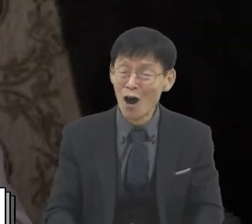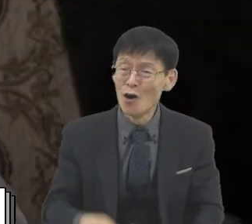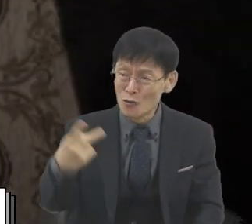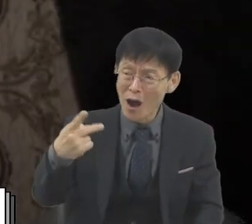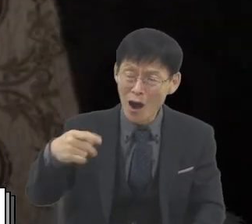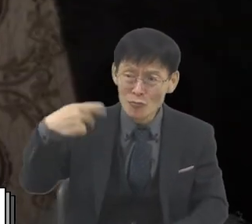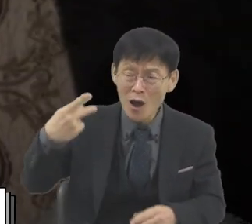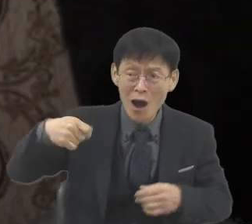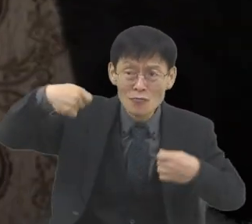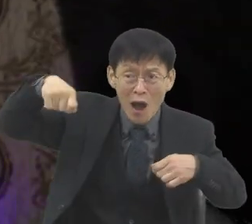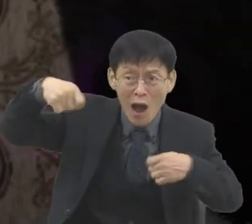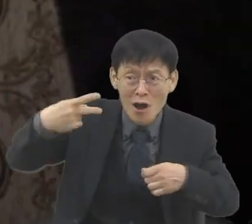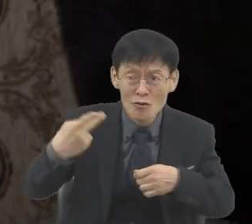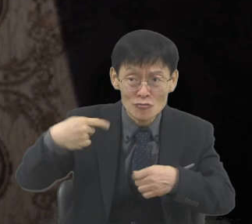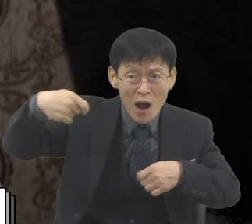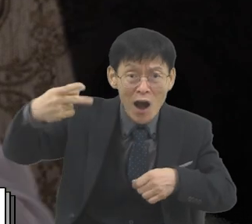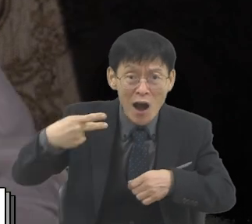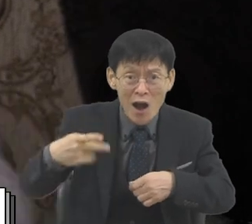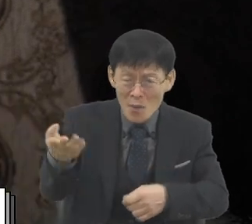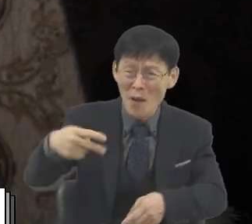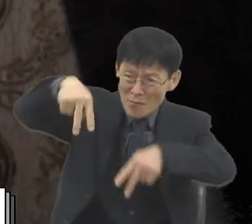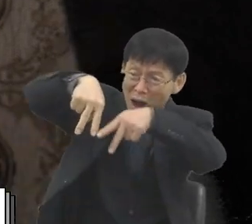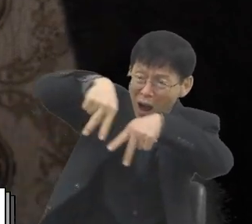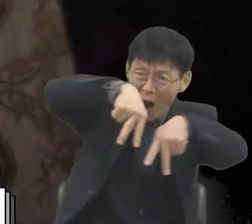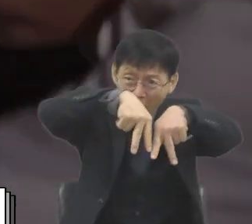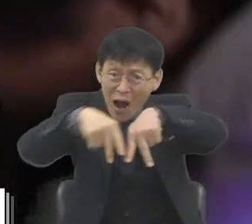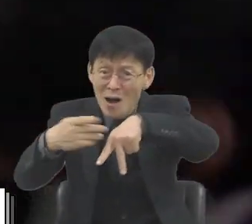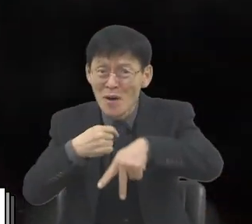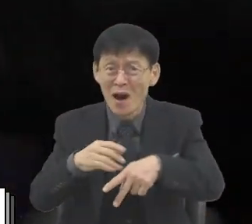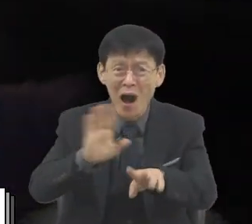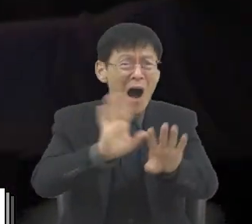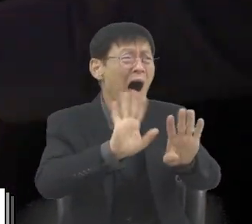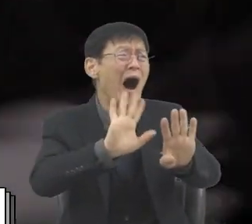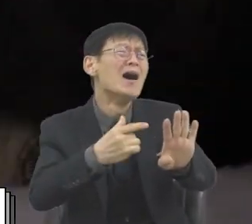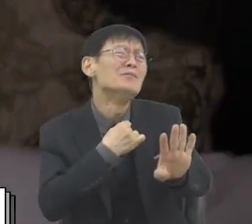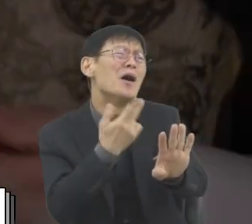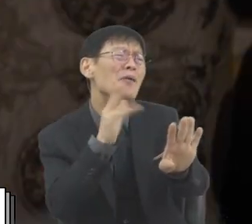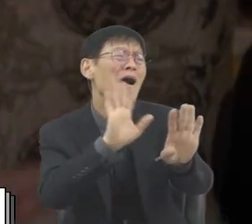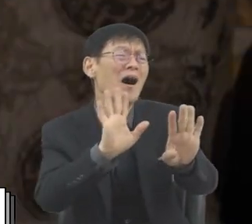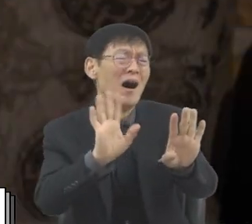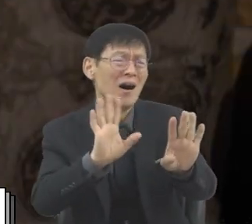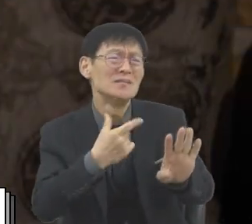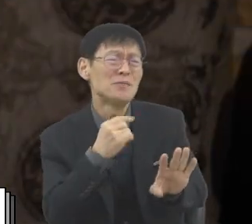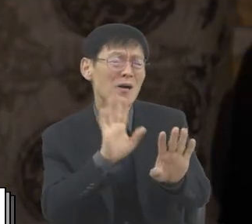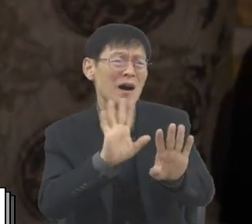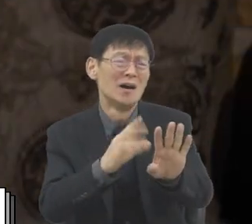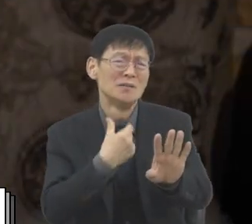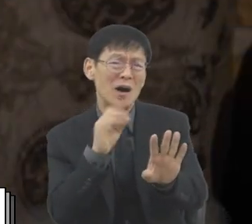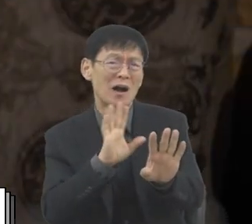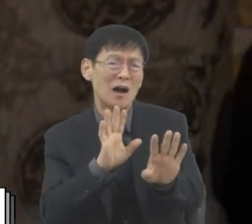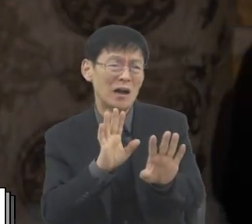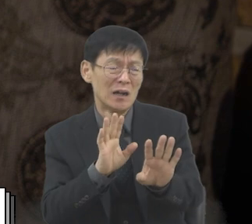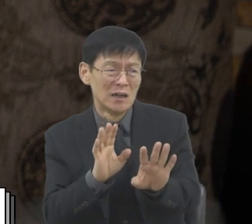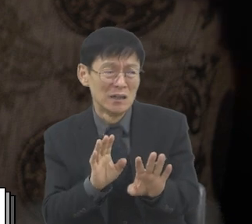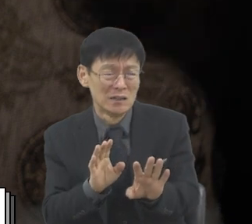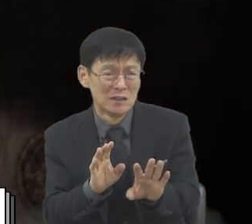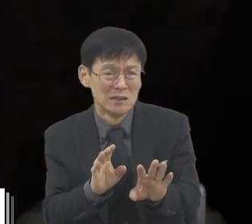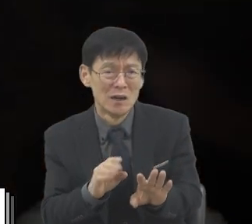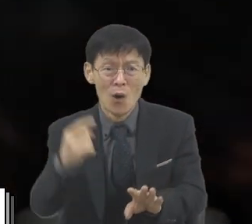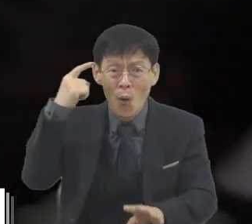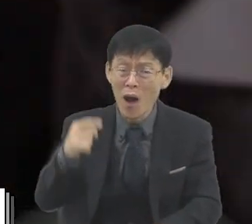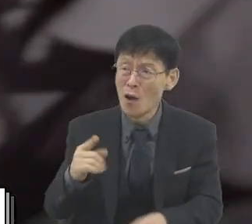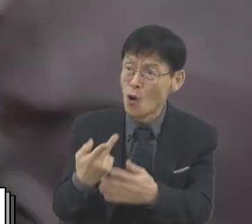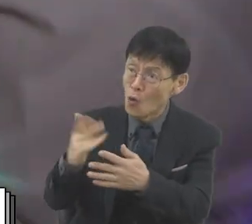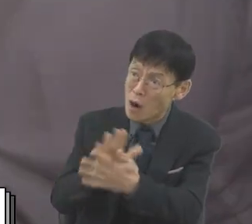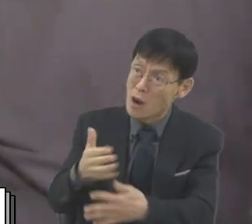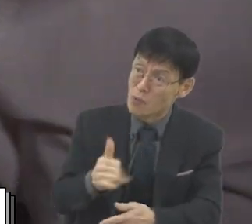우리 춤출까? 네? 서서 춤출까? 부장님, 저 별로 춤추고 싶지 않습니다. 아,